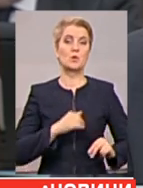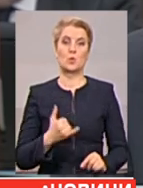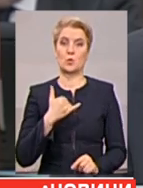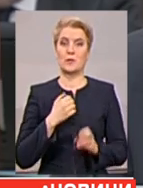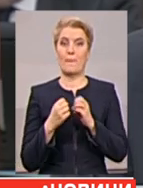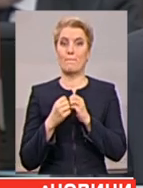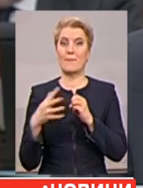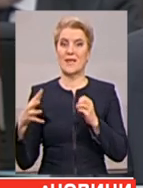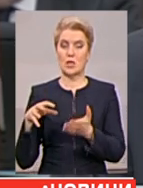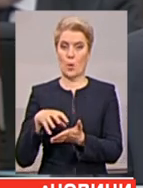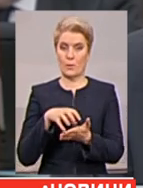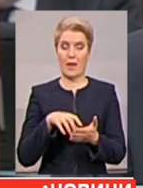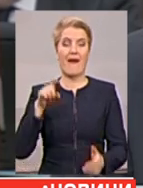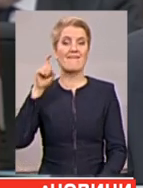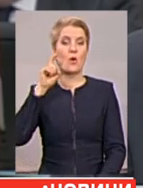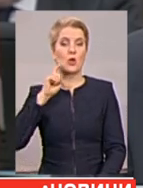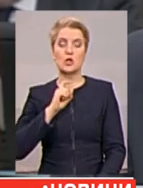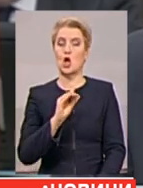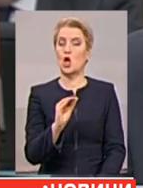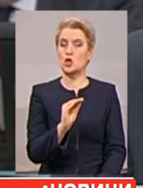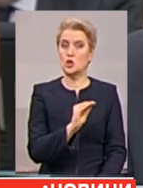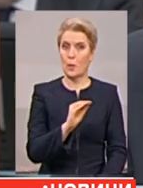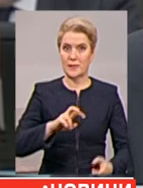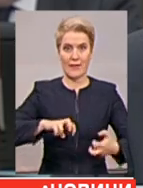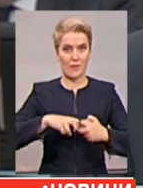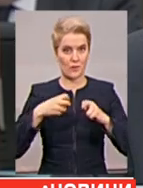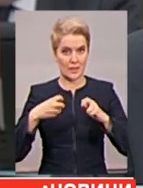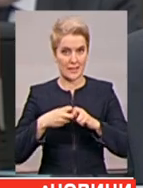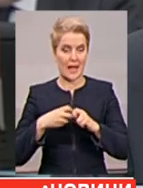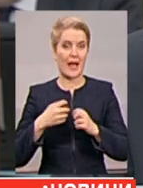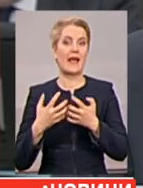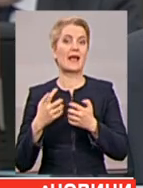15 об'єктів. Це Волинська, Житомирська, Івано-Франківська, Кіровоградська, Львівська, Одеська та Чернівецькі області.